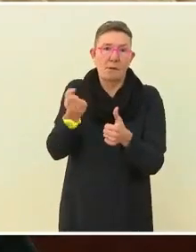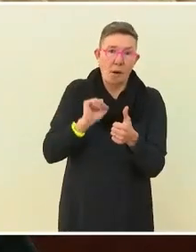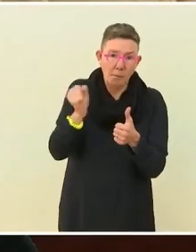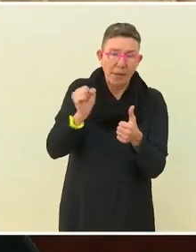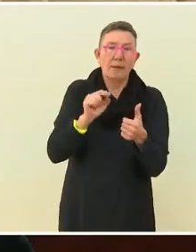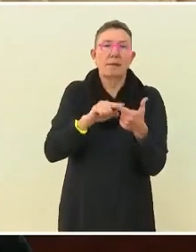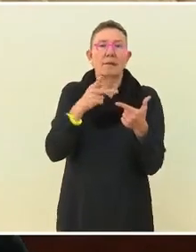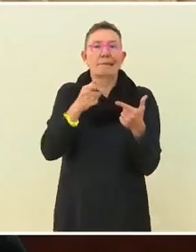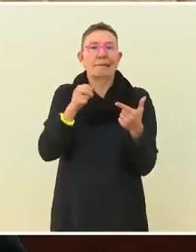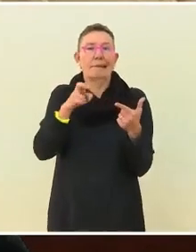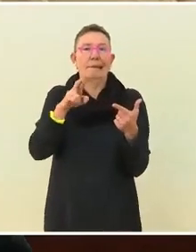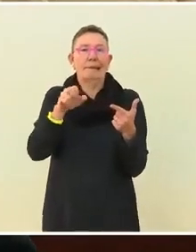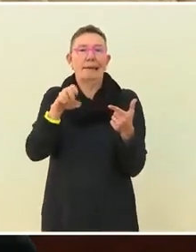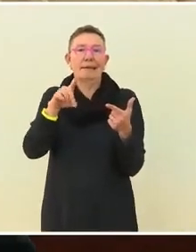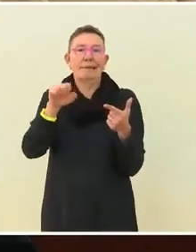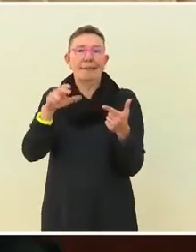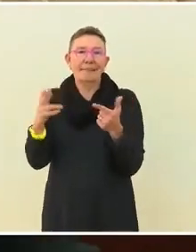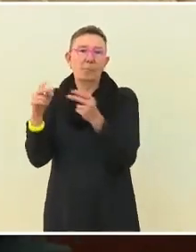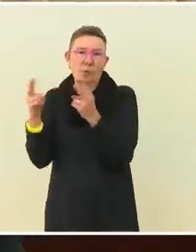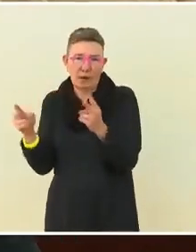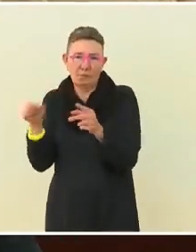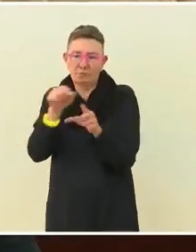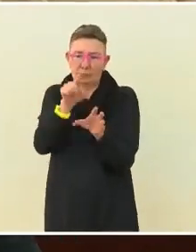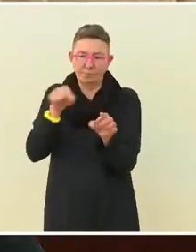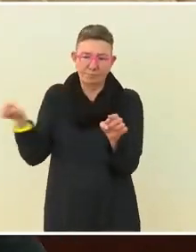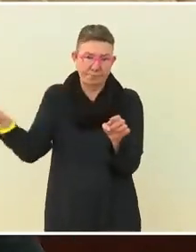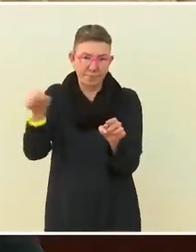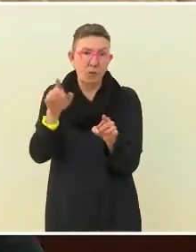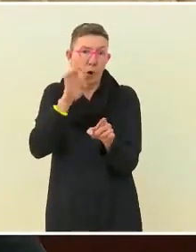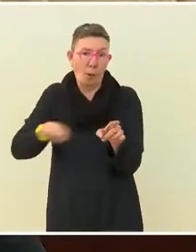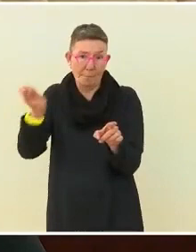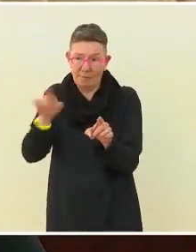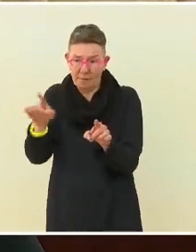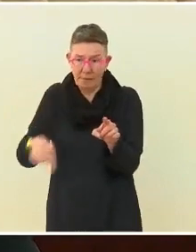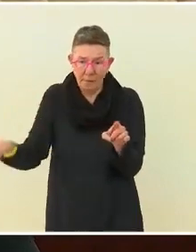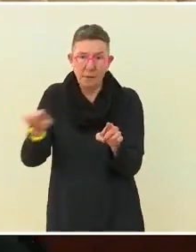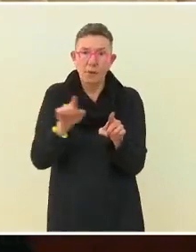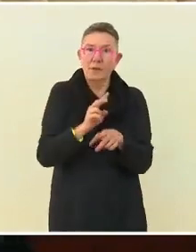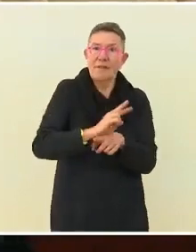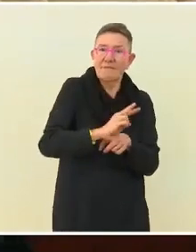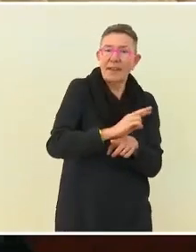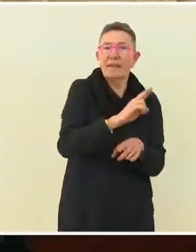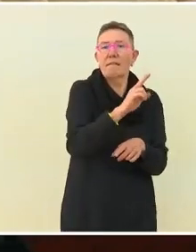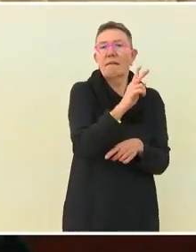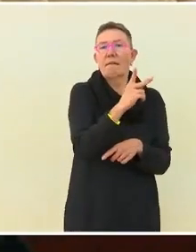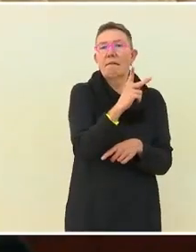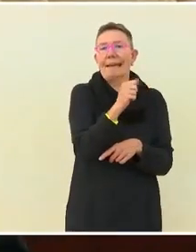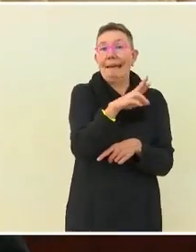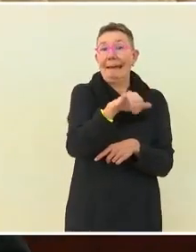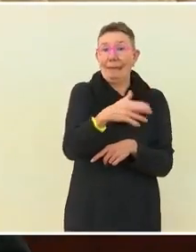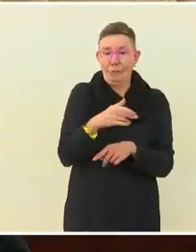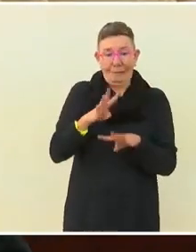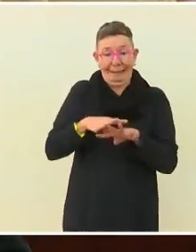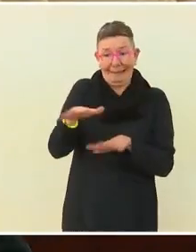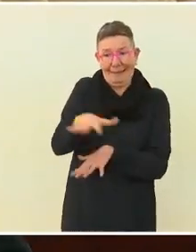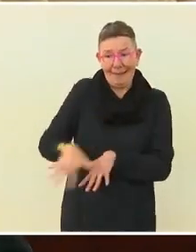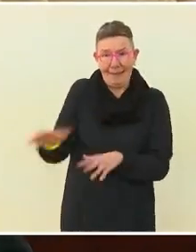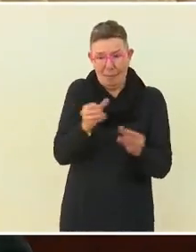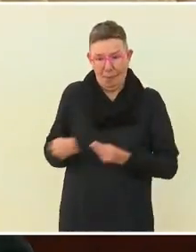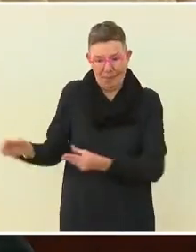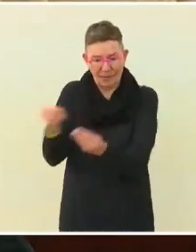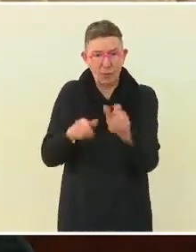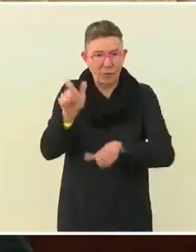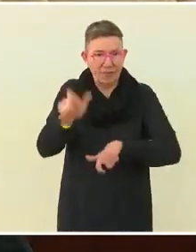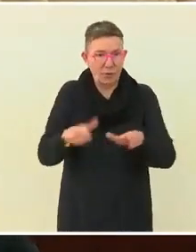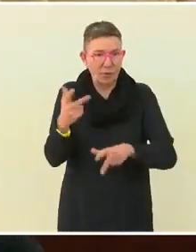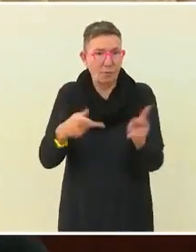Kéréderne, Pontanézen-Europe, et un quartier de veille, Kérinou. Des quartiers dont les populations comptent parmi les plus